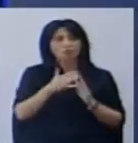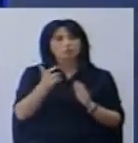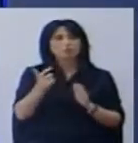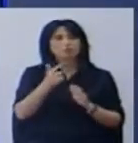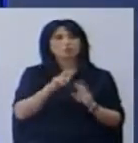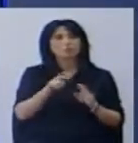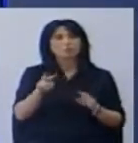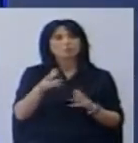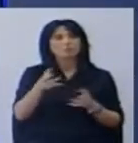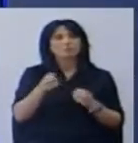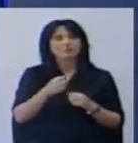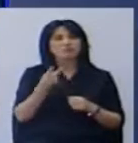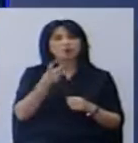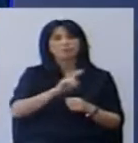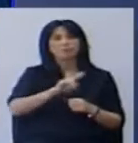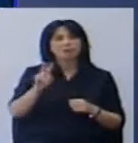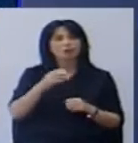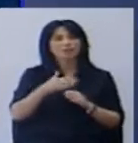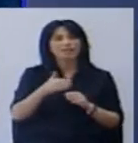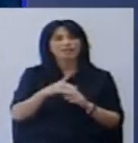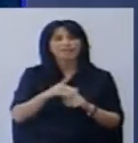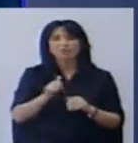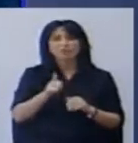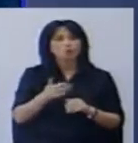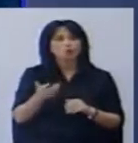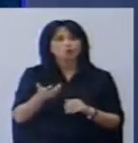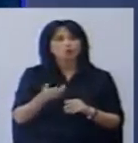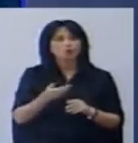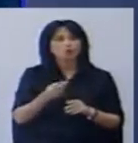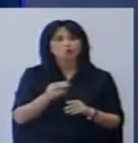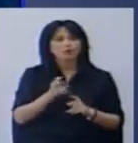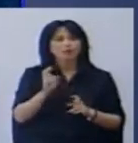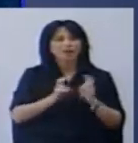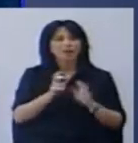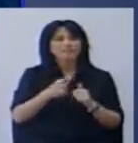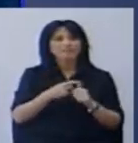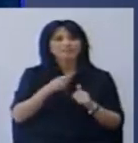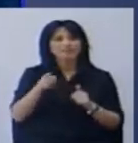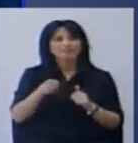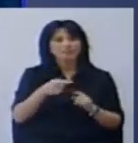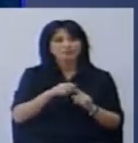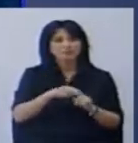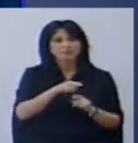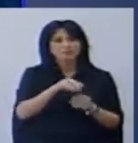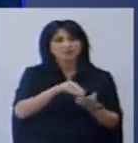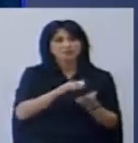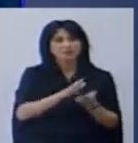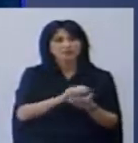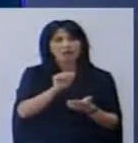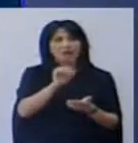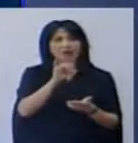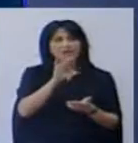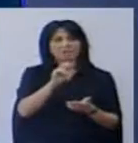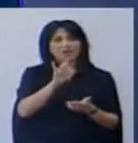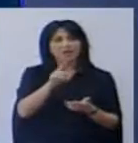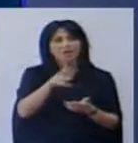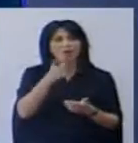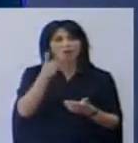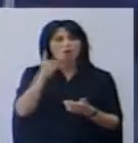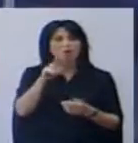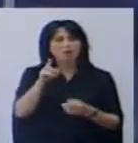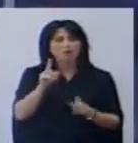მეურნეობის სამინისტროდან მიღებული 2 მილიონი კრედიტი? პირდაპირ მისი ქარხნის სახელზე, რომელსაც ქვია აისბერგი 2. ხო, როგორ